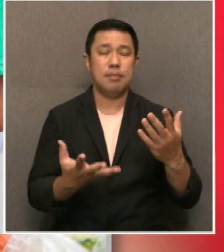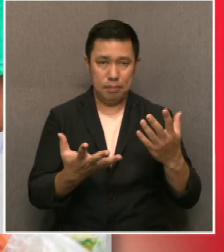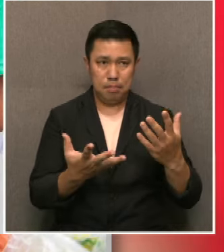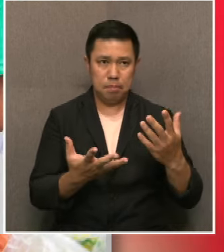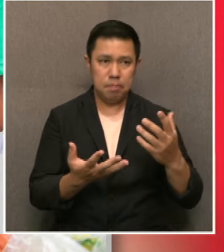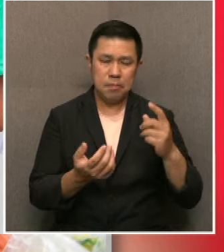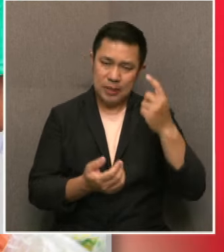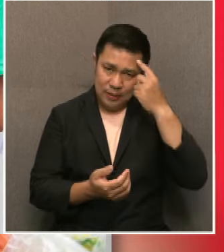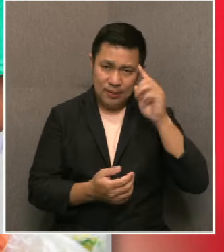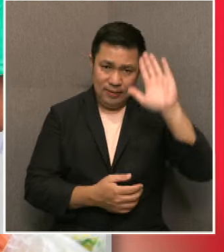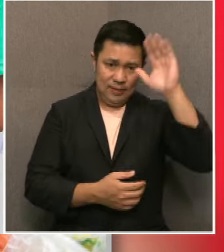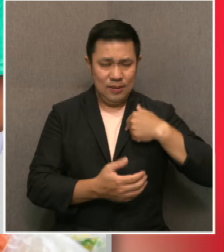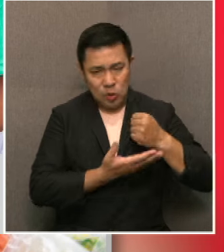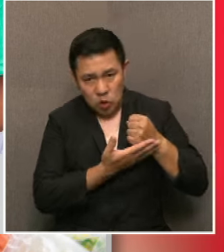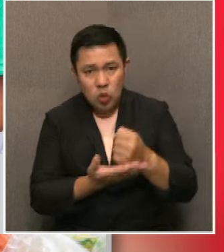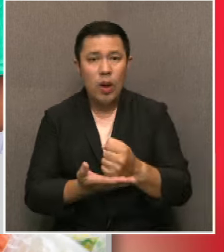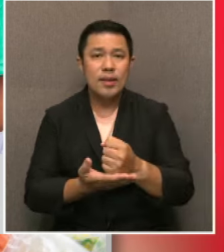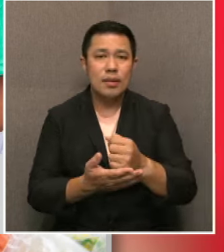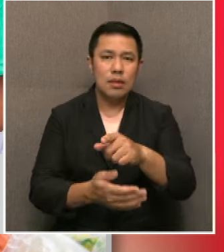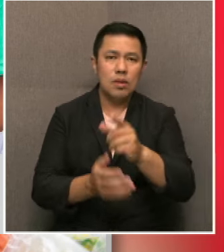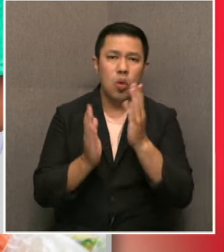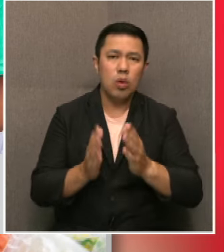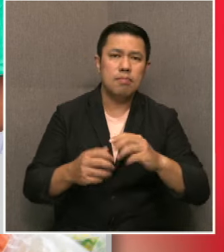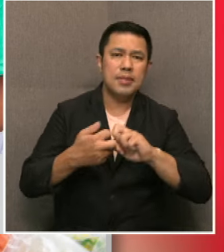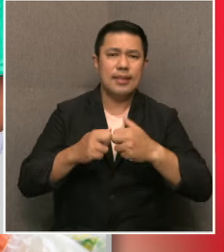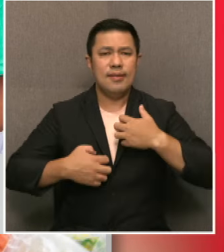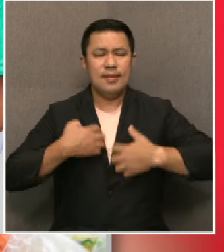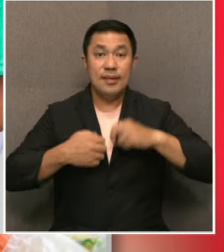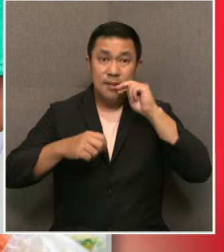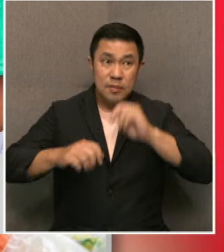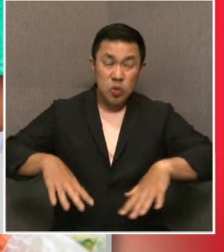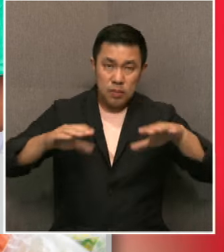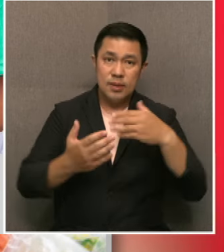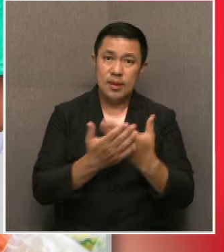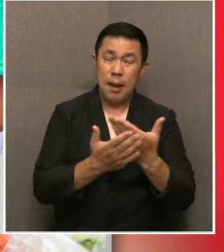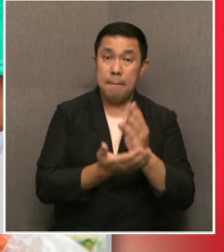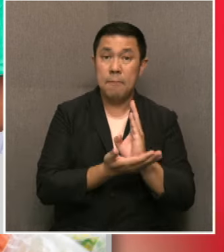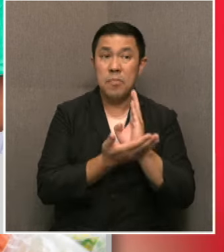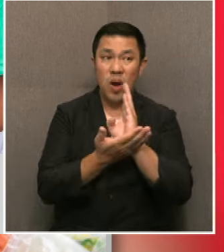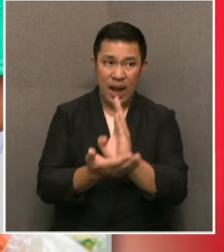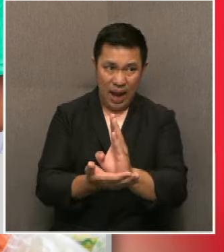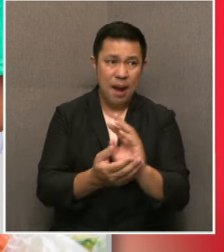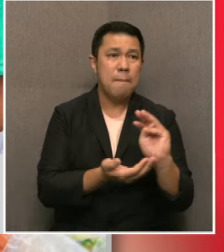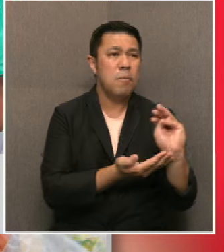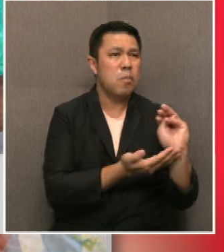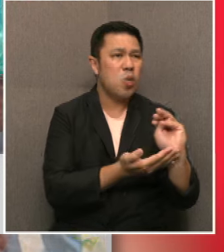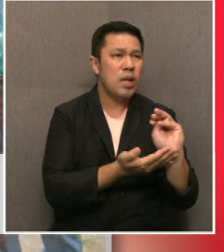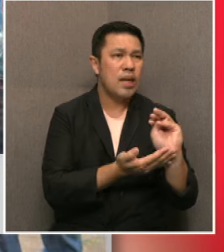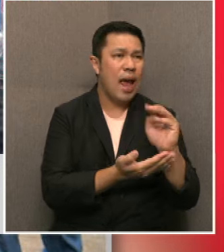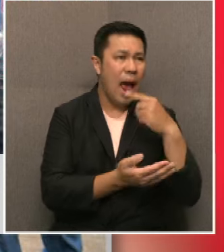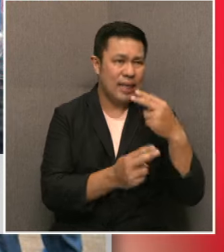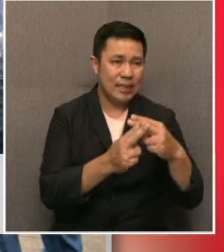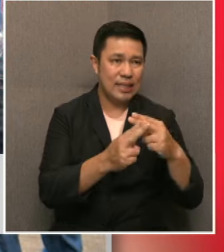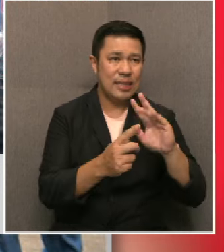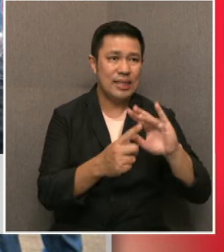มเป็นส่วนหนึ่งในการช่วยเหลือผู้ประสบภัยน้ำท่วมด้วยการบริจาคเงินผ่านช่องทางมูลนิธิเจริญโ